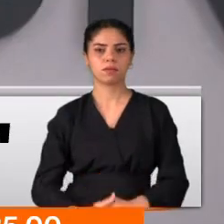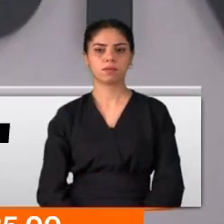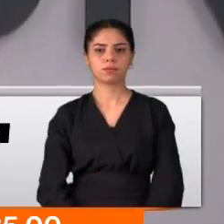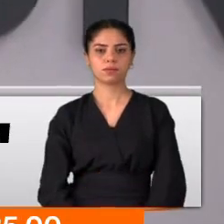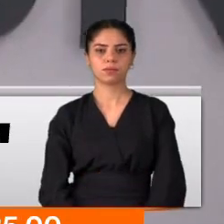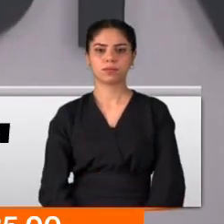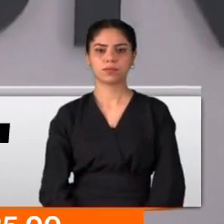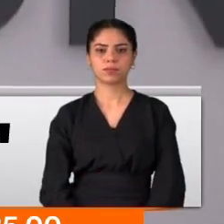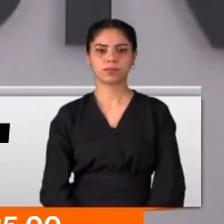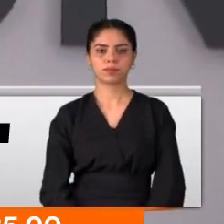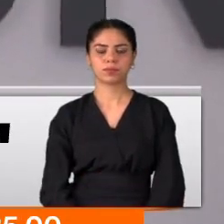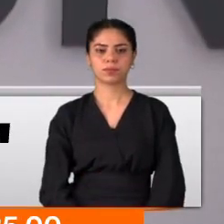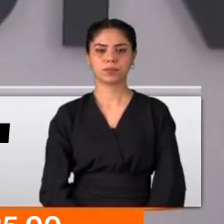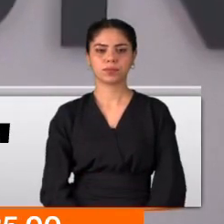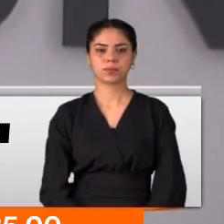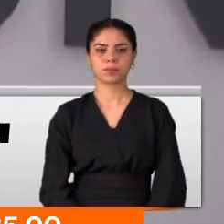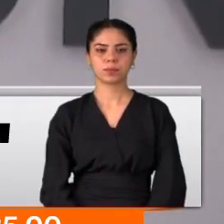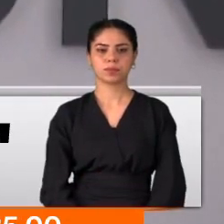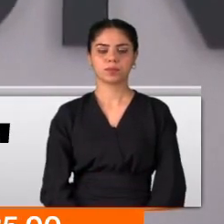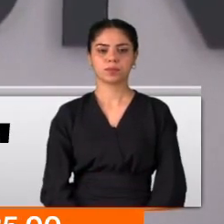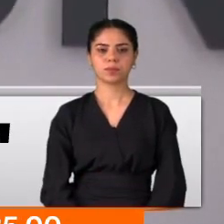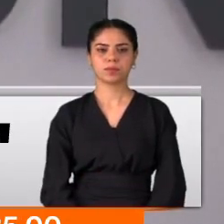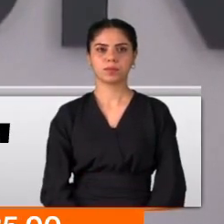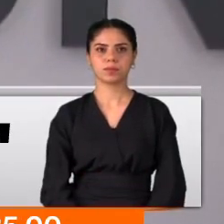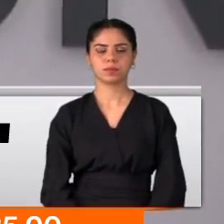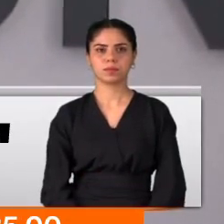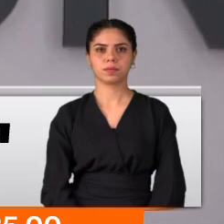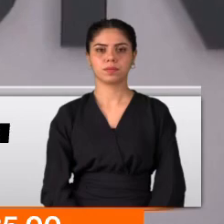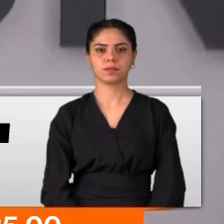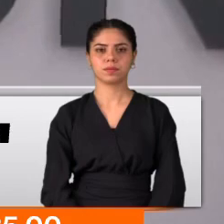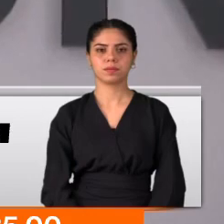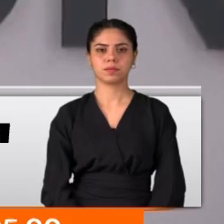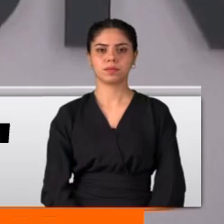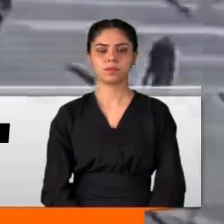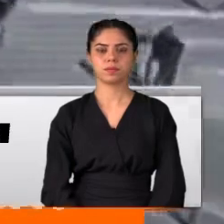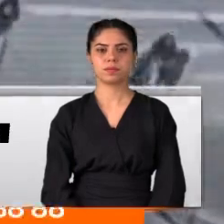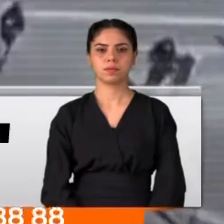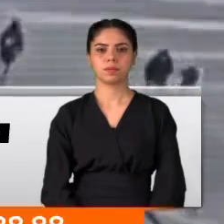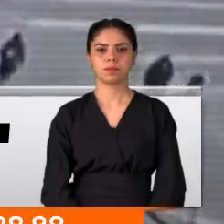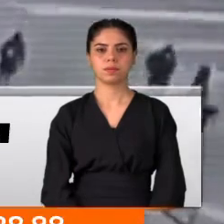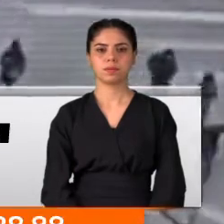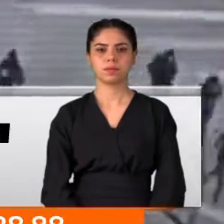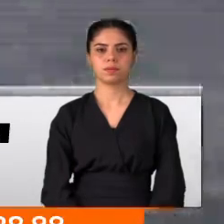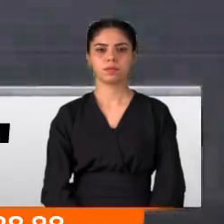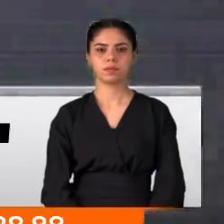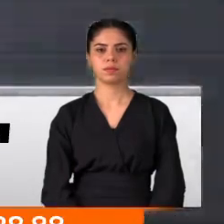He's already used chemical weapons in the past and we should be careful about what's about to come.